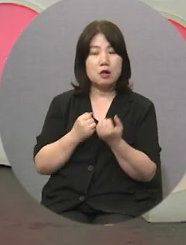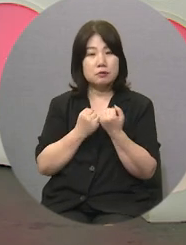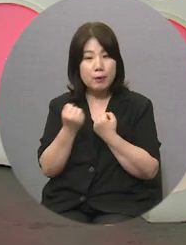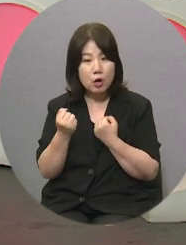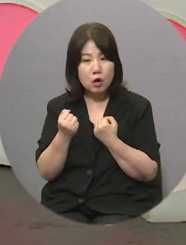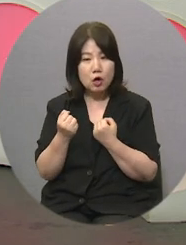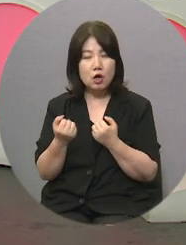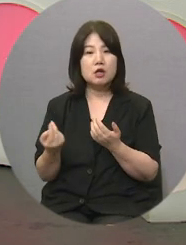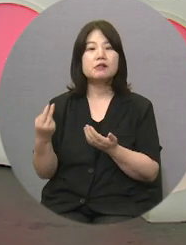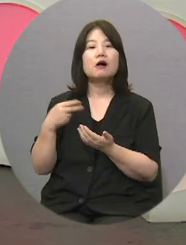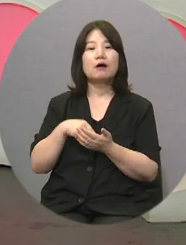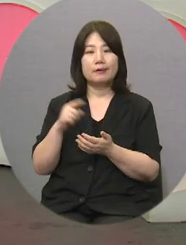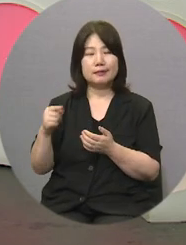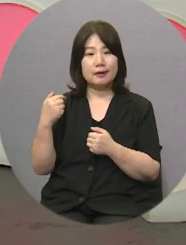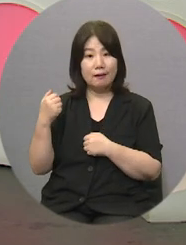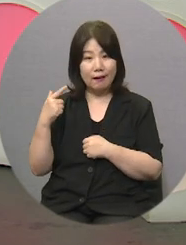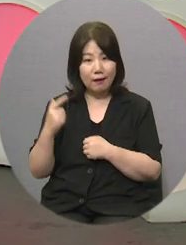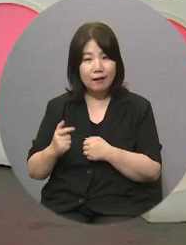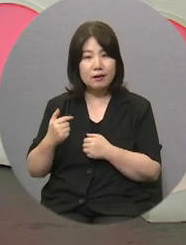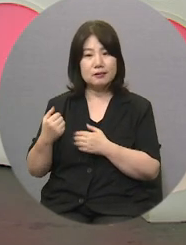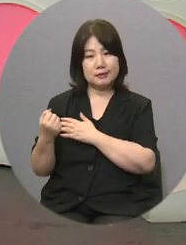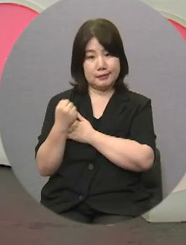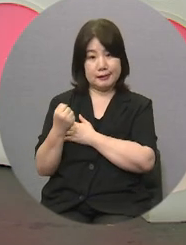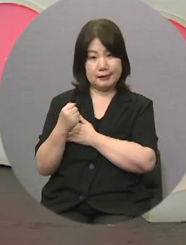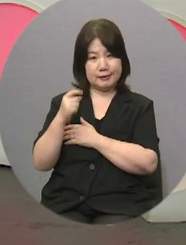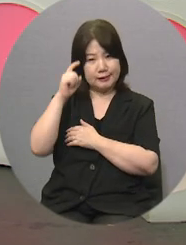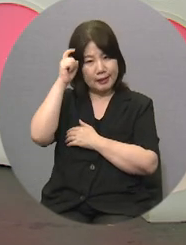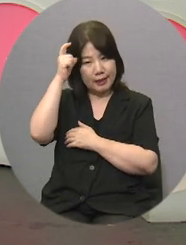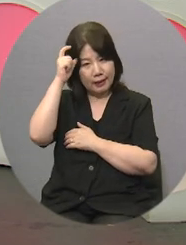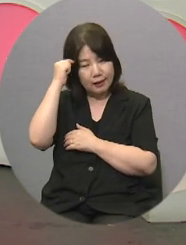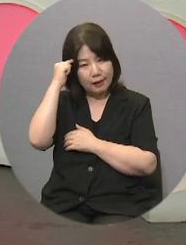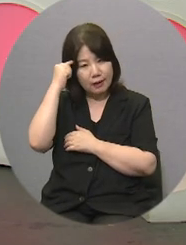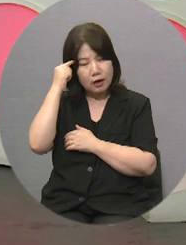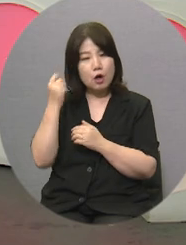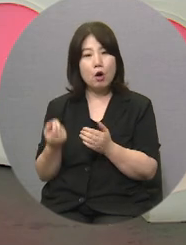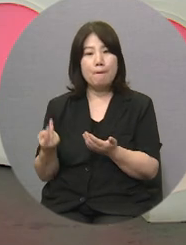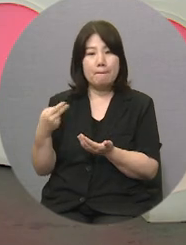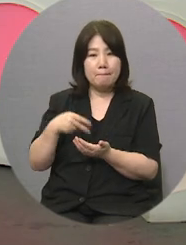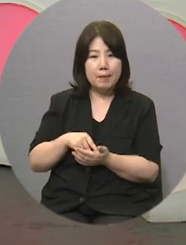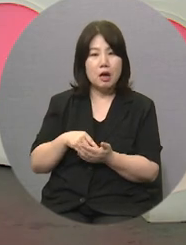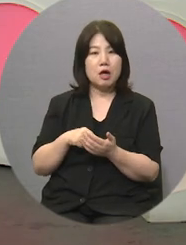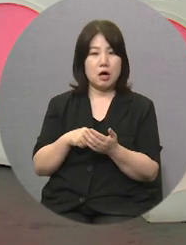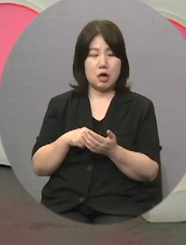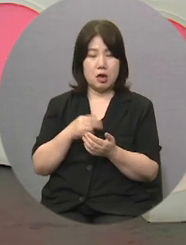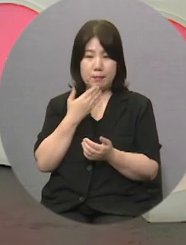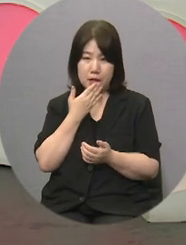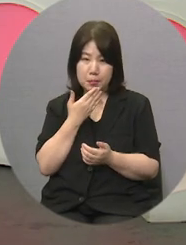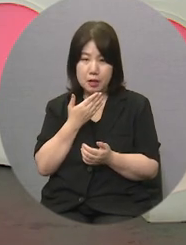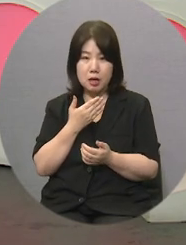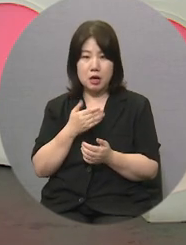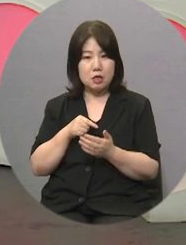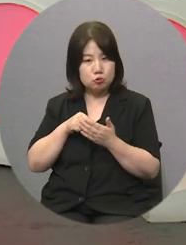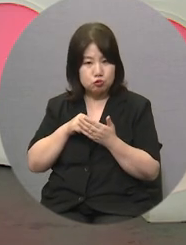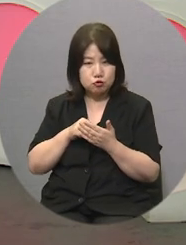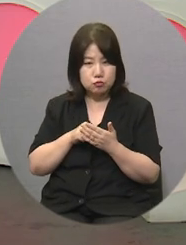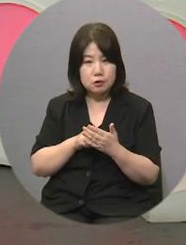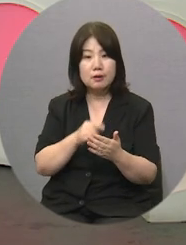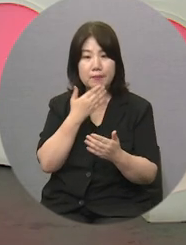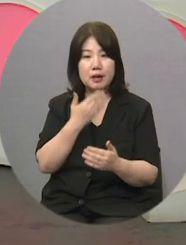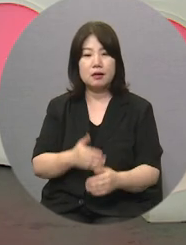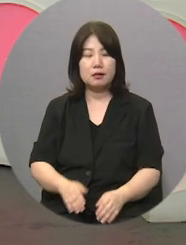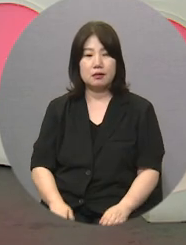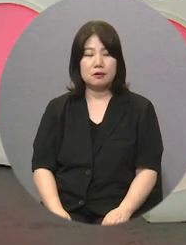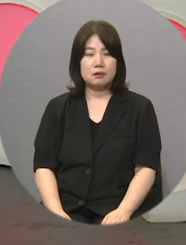해서 일어나려고 하는 이런 강한 의지가 있으면 일어서고 또 꿋꿋하게 그렇죠. 앞으로 나갈 수 있는 게